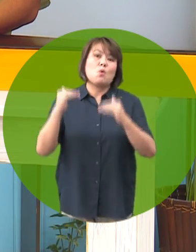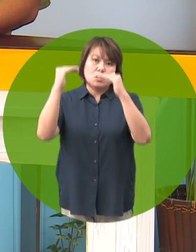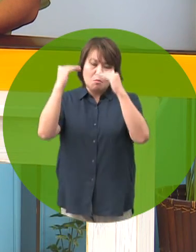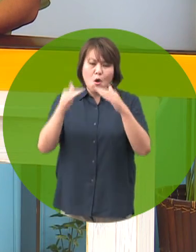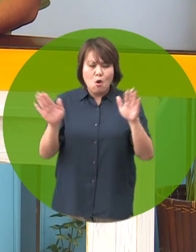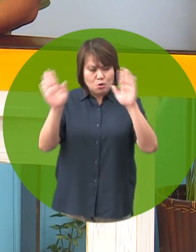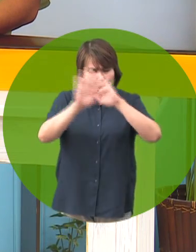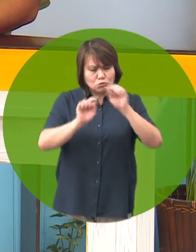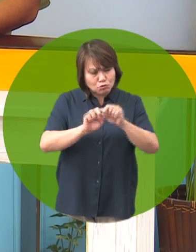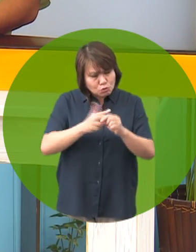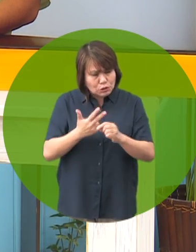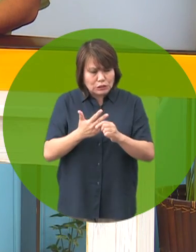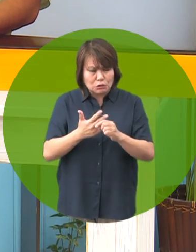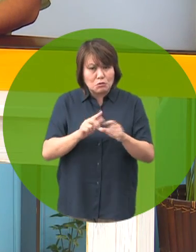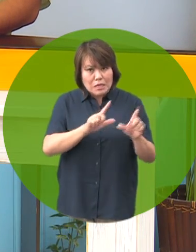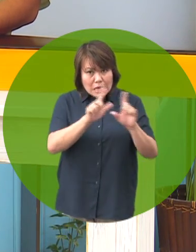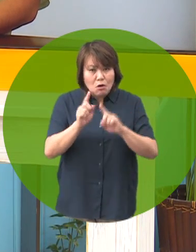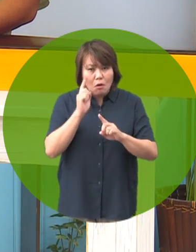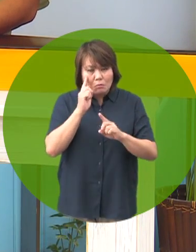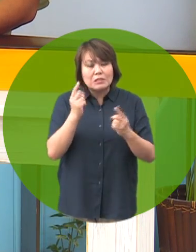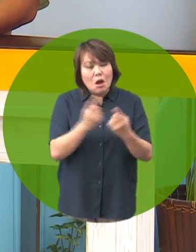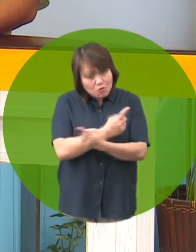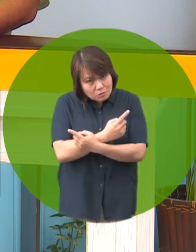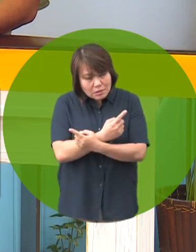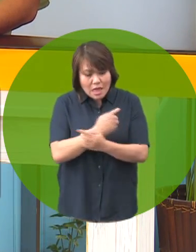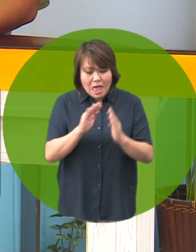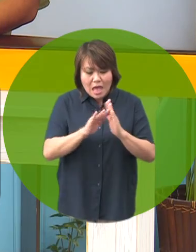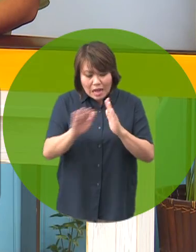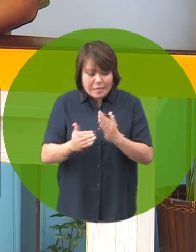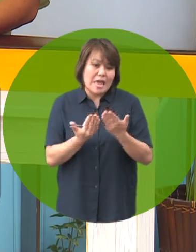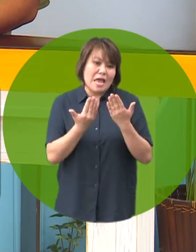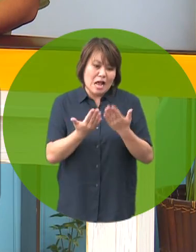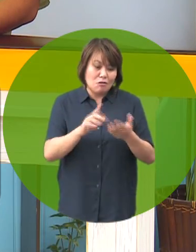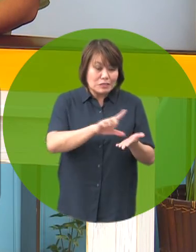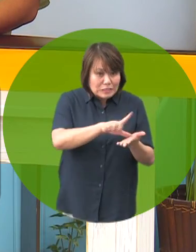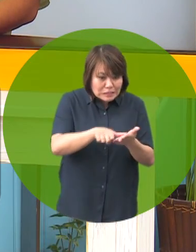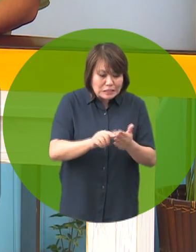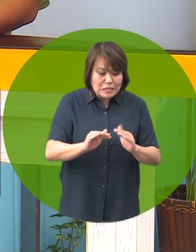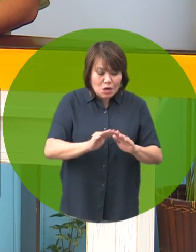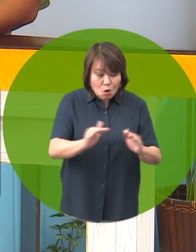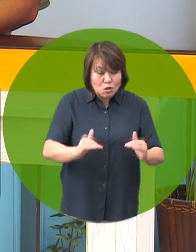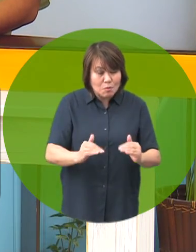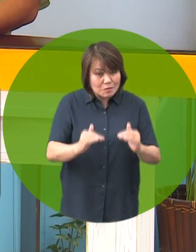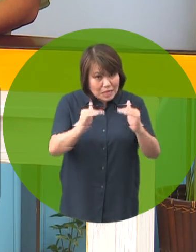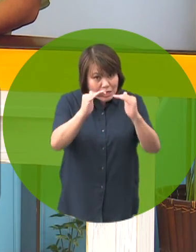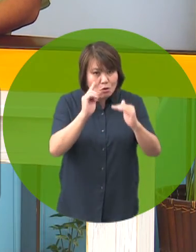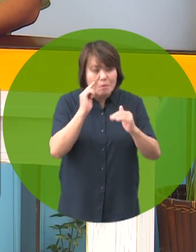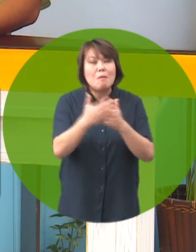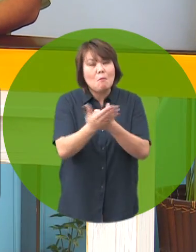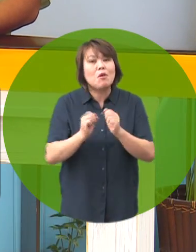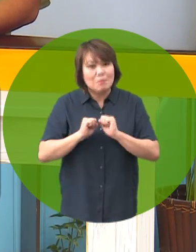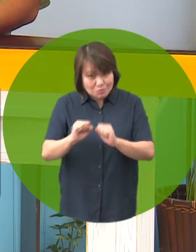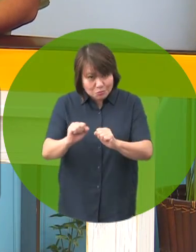夜型の生活を見直し家庭や学校地域で子供たちの成長を見守り